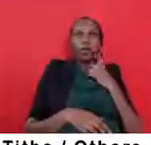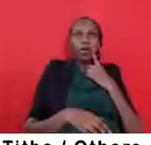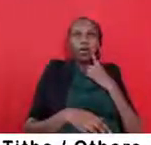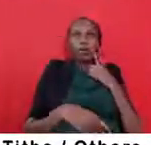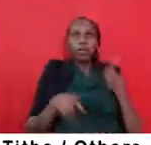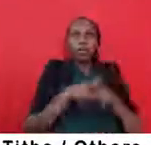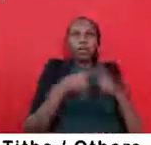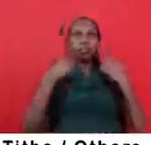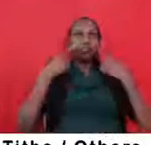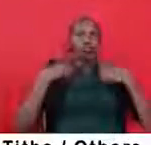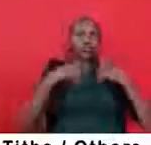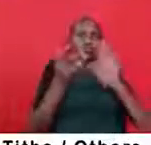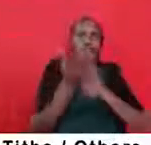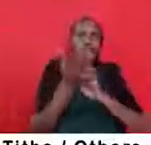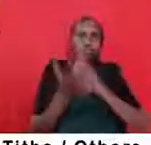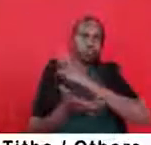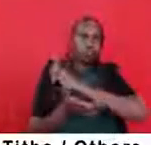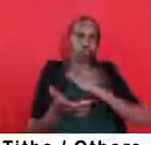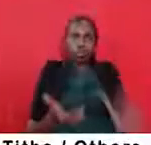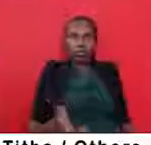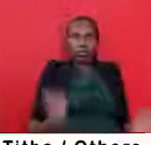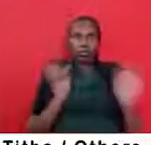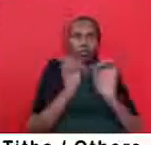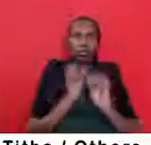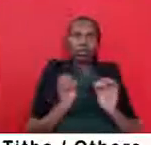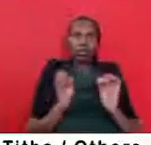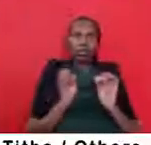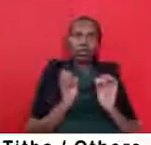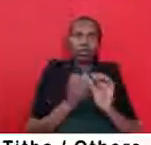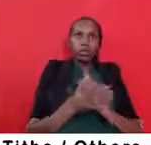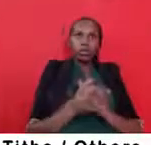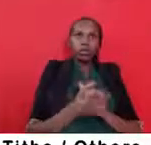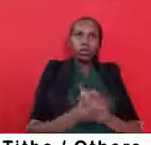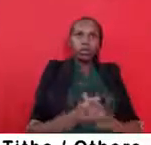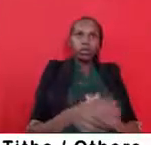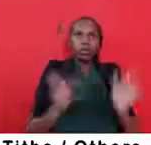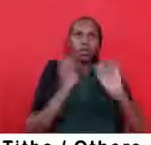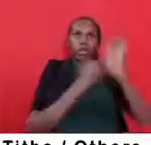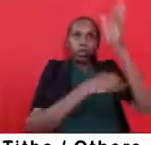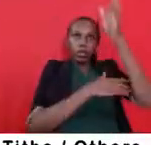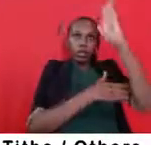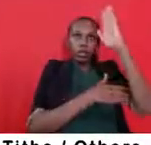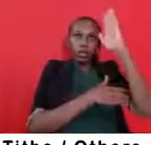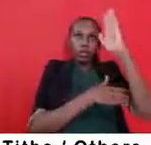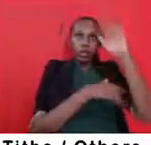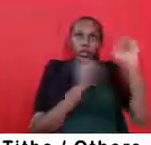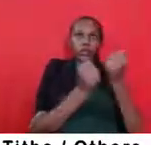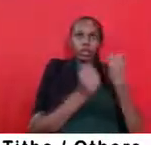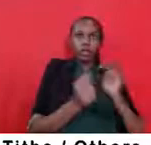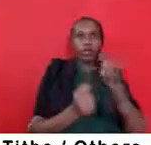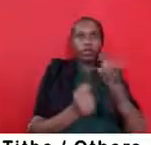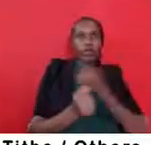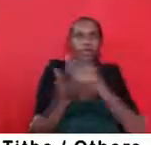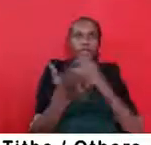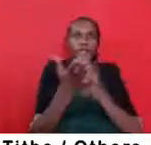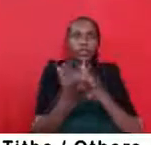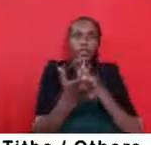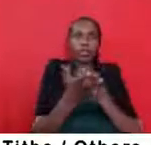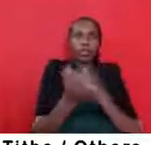na vinywa vyetu vitanena sifa zako. E Mungu, utuokoe kwa